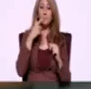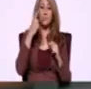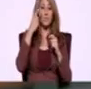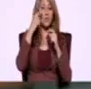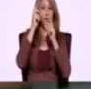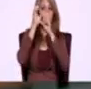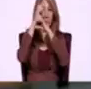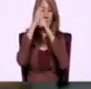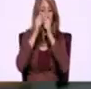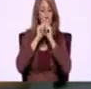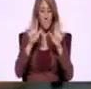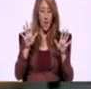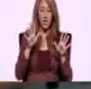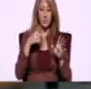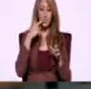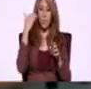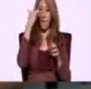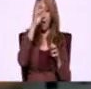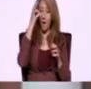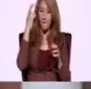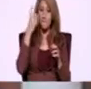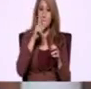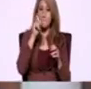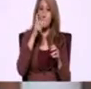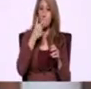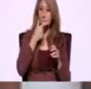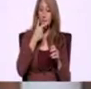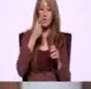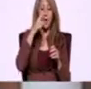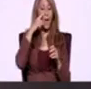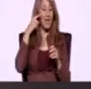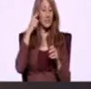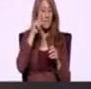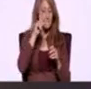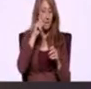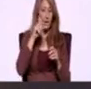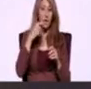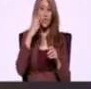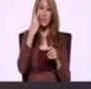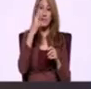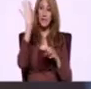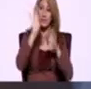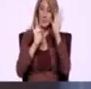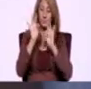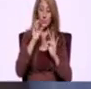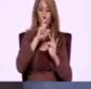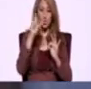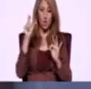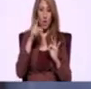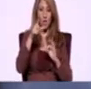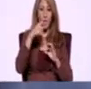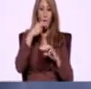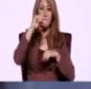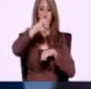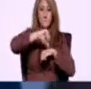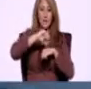بالمجان ويجري 10 عمليات مياه بيضاء و2 مياه زرقاء شهريا. وسيتبنى الدكتور محمد حلمي مركز بيتر